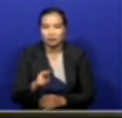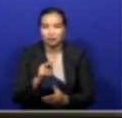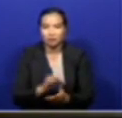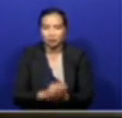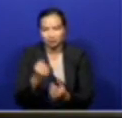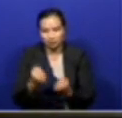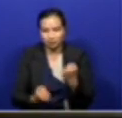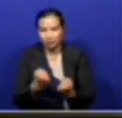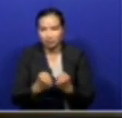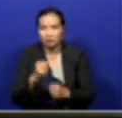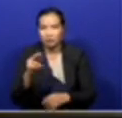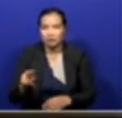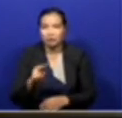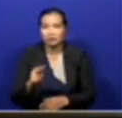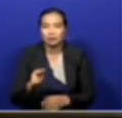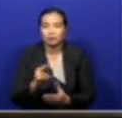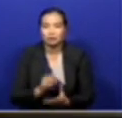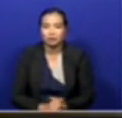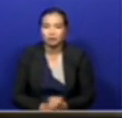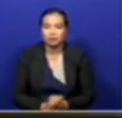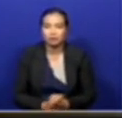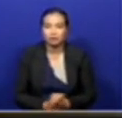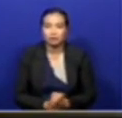นกป